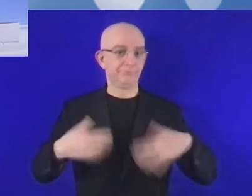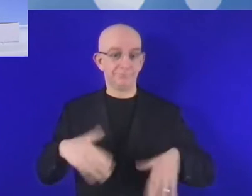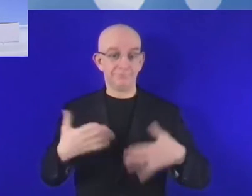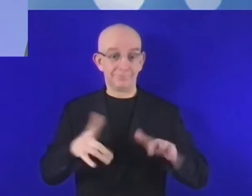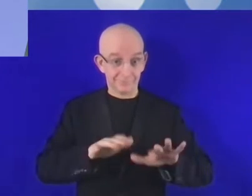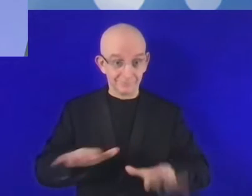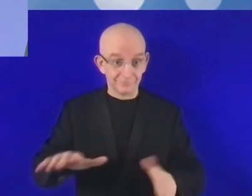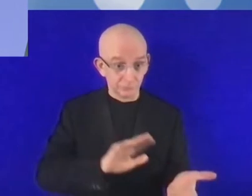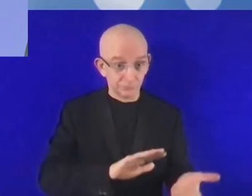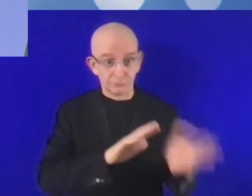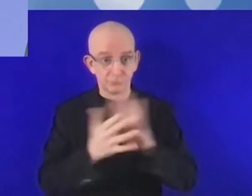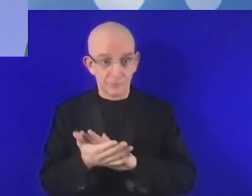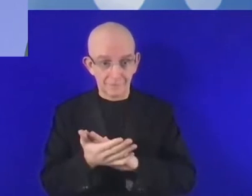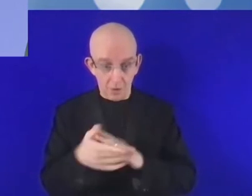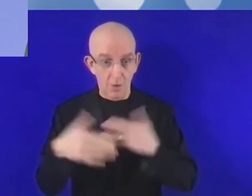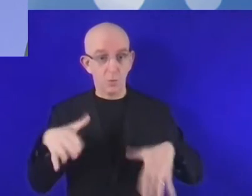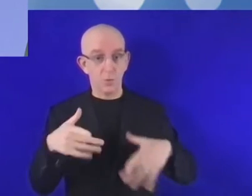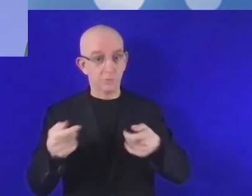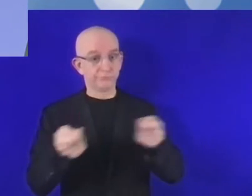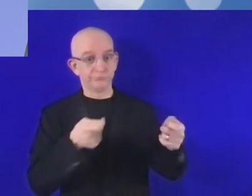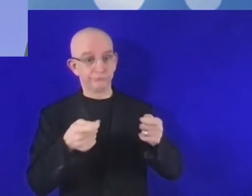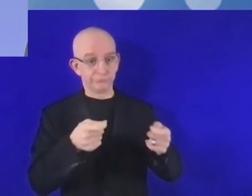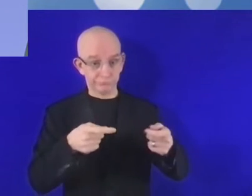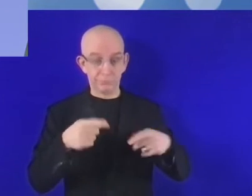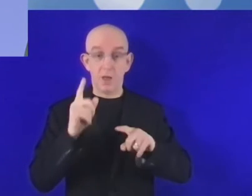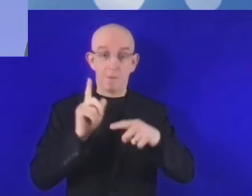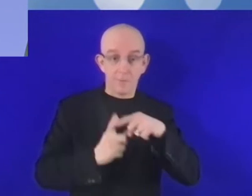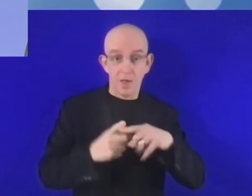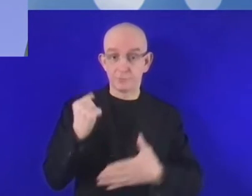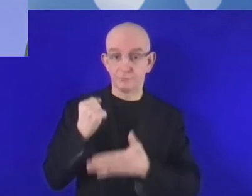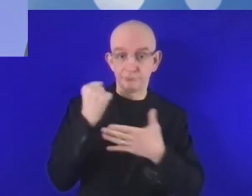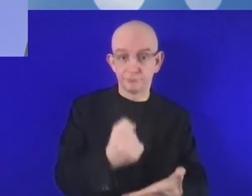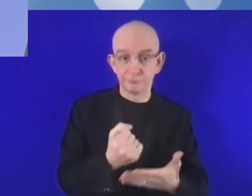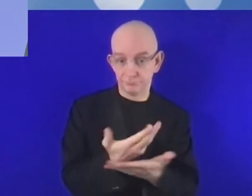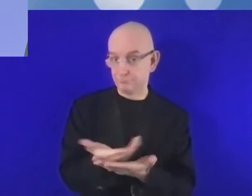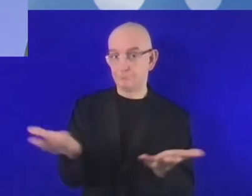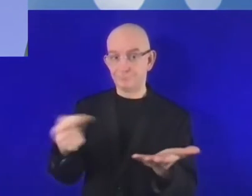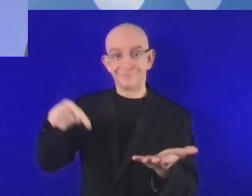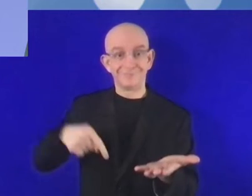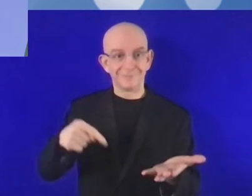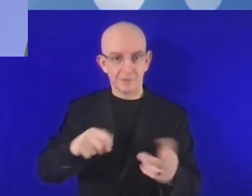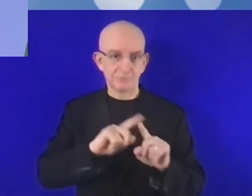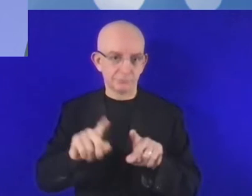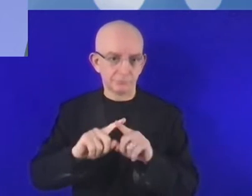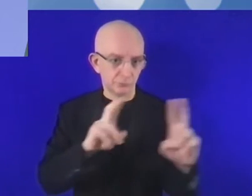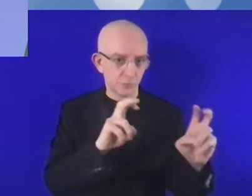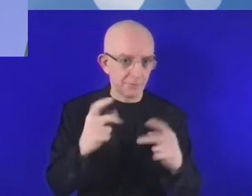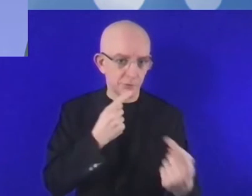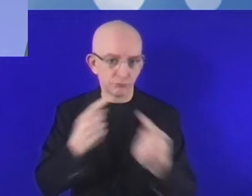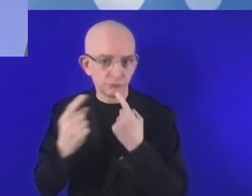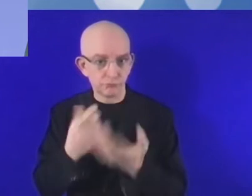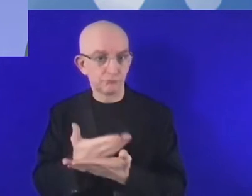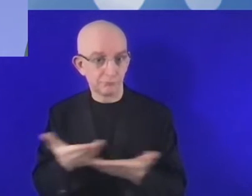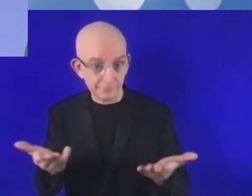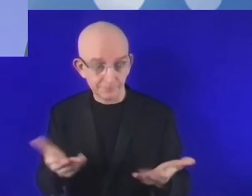Несомненно, цифровая трансформация, регулирование интернета – это важнейшая тема